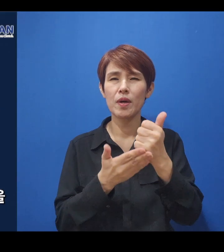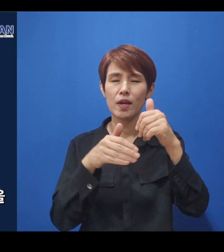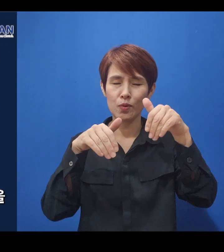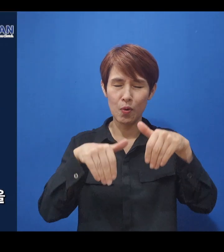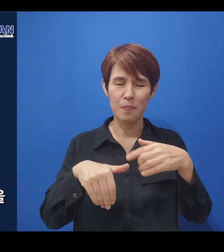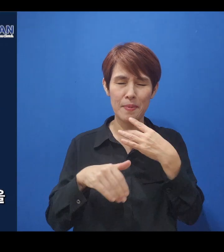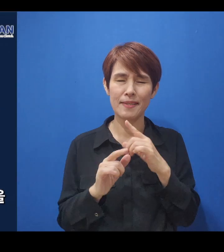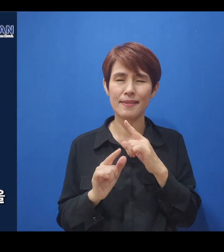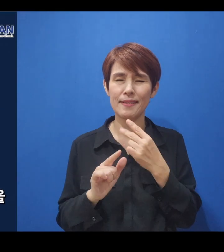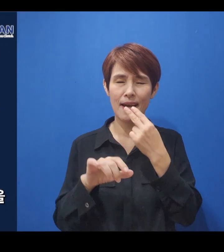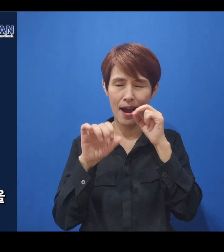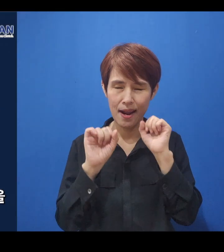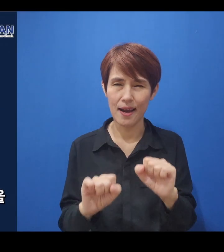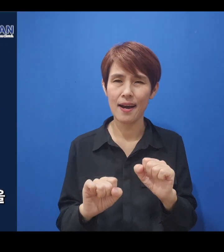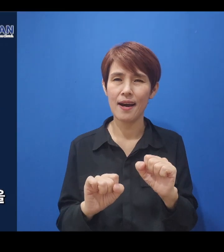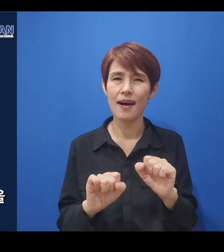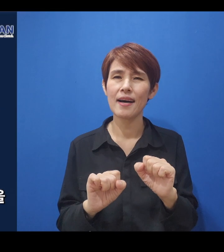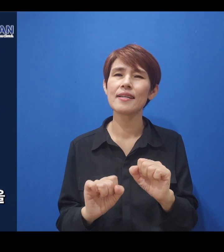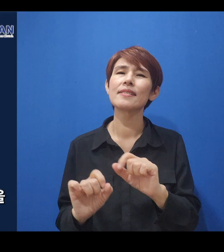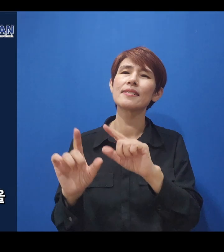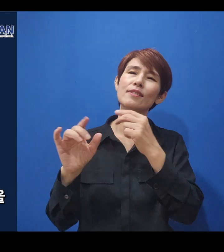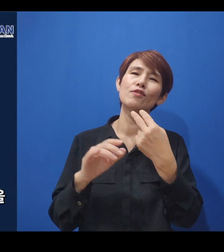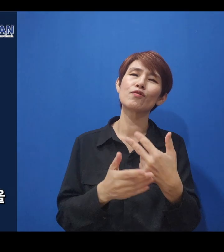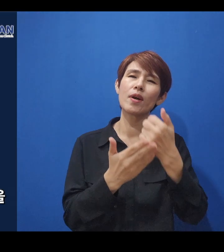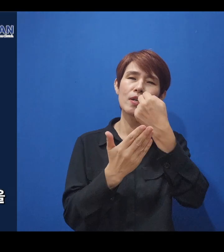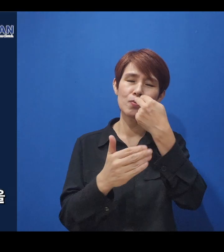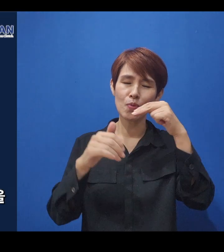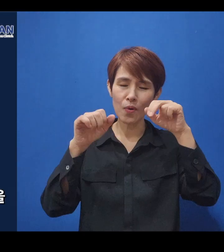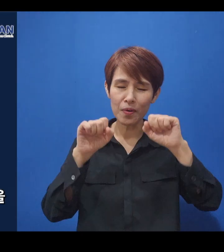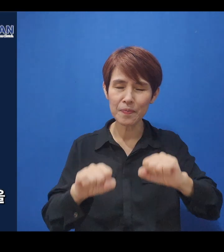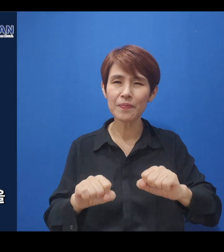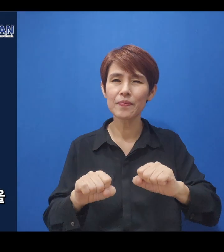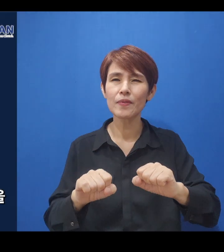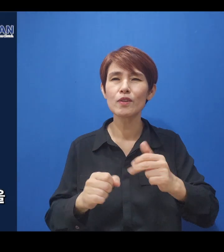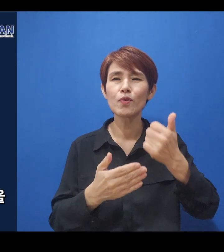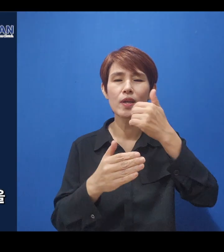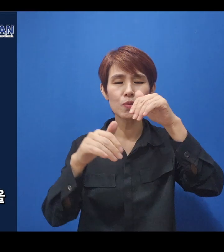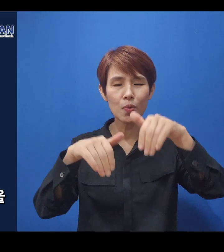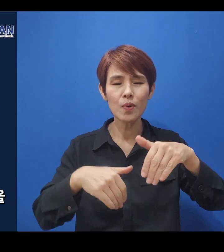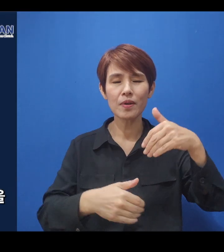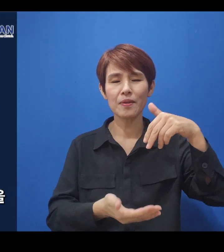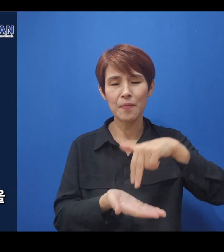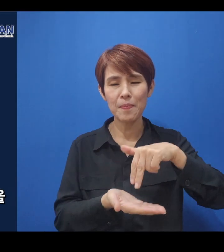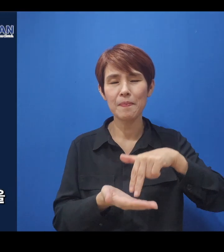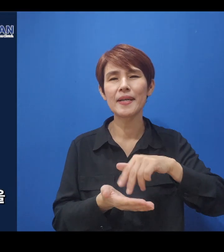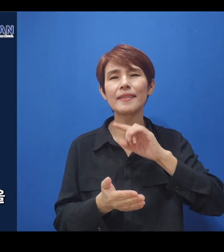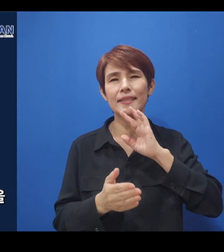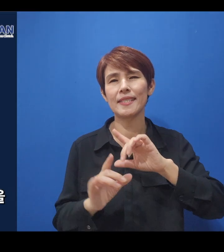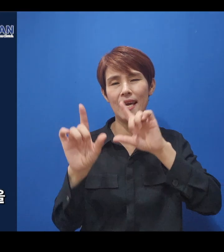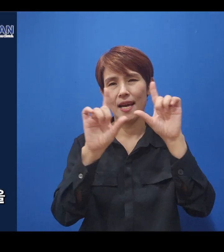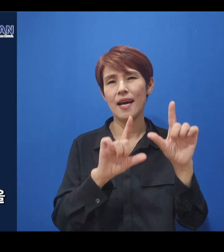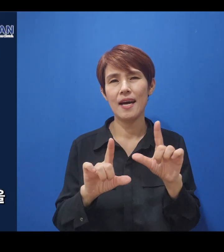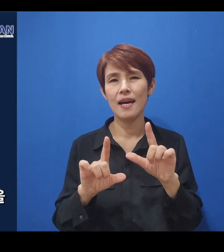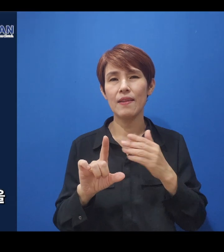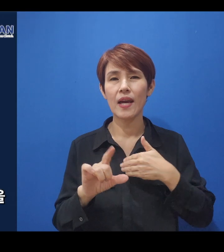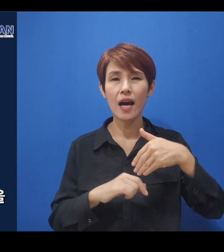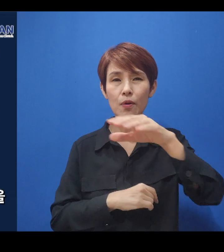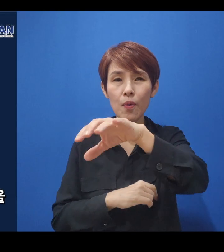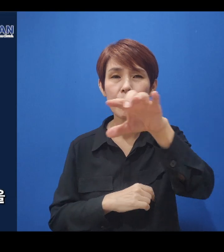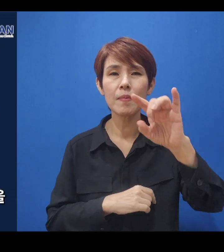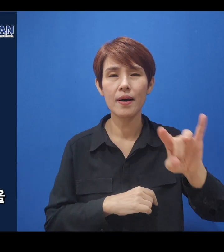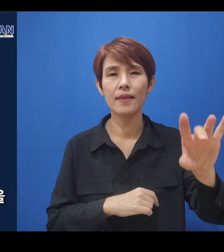살아, 주의 종으로만 살아. 내가 가는 곳마다 복음이 전해지고 그곳이 어디든 기쁨의 성이